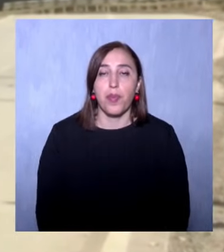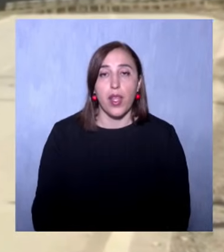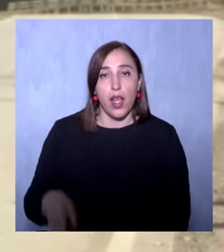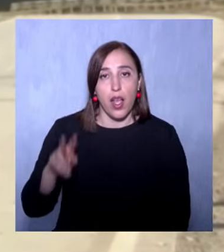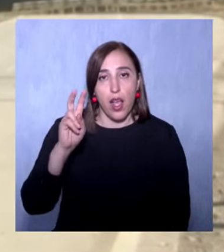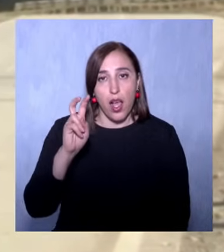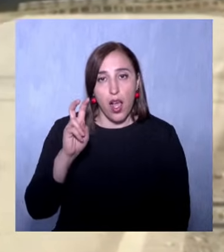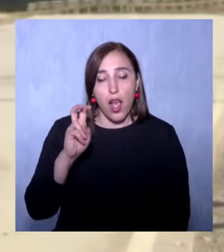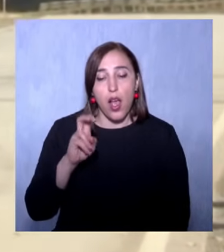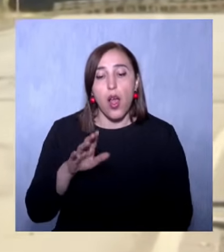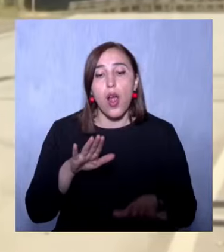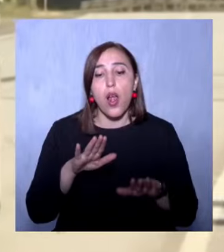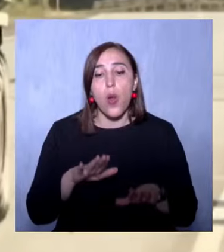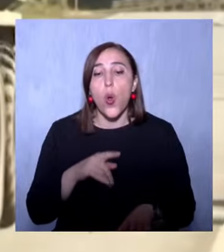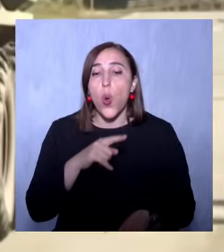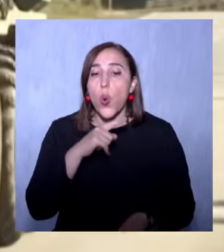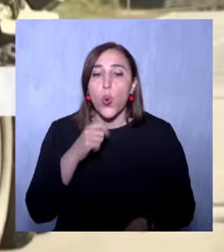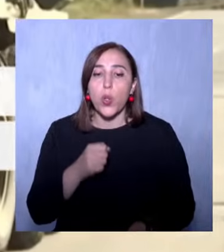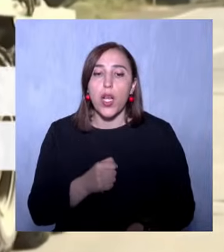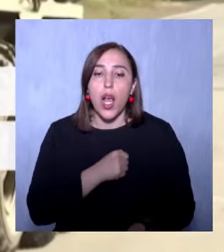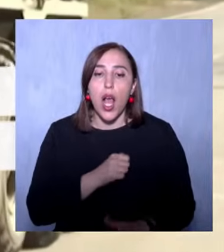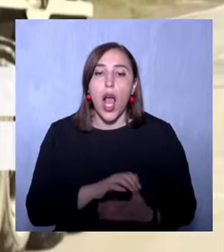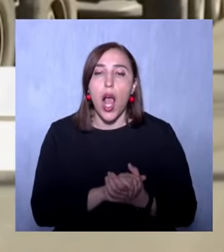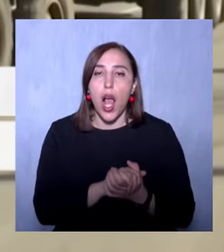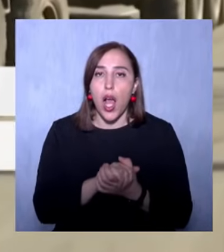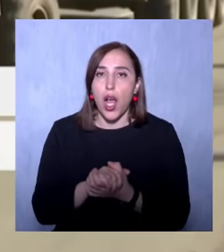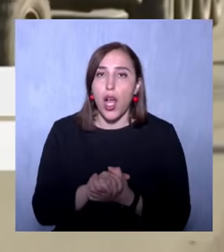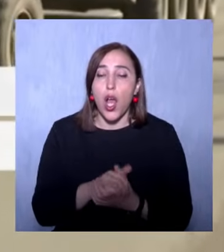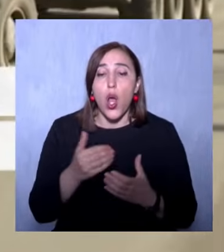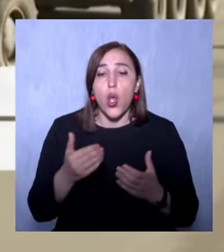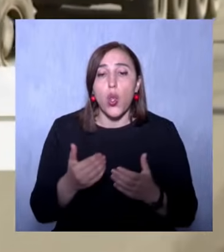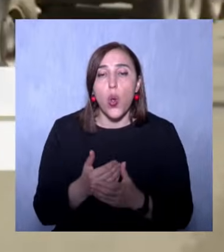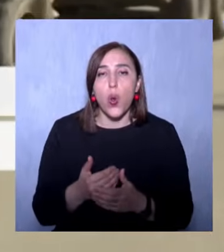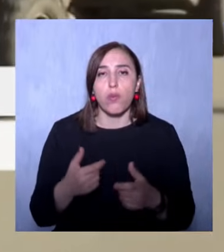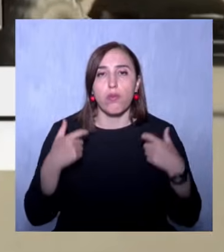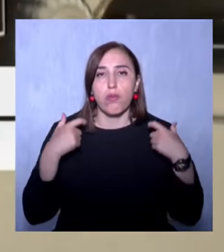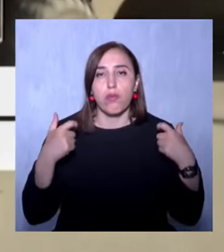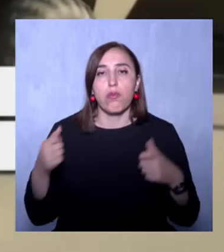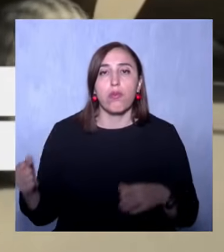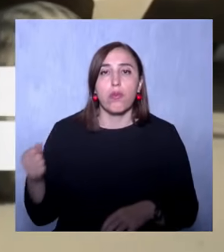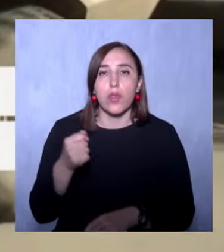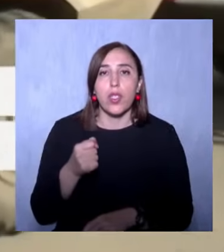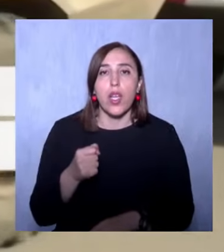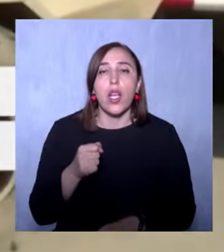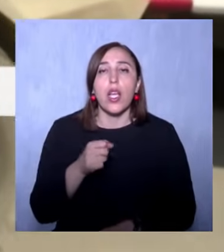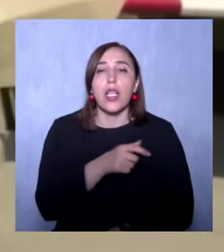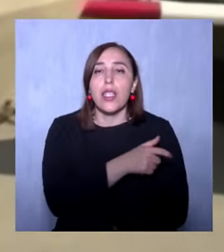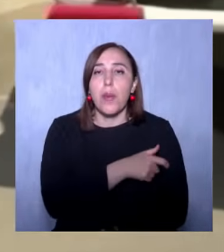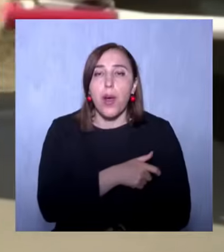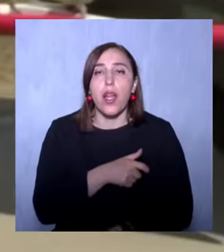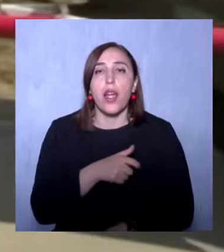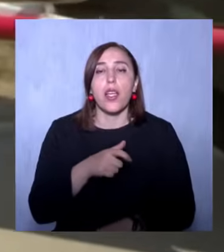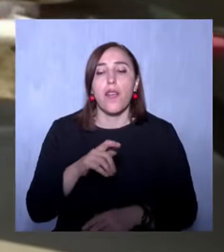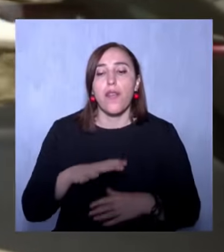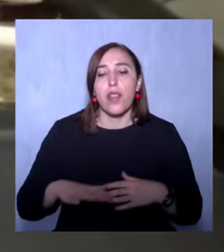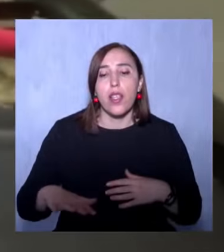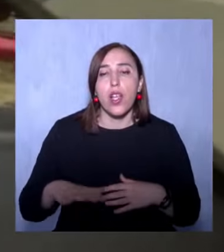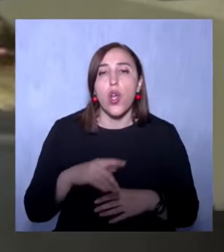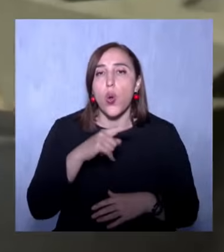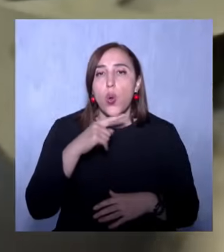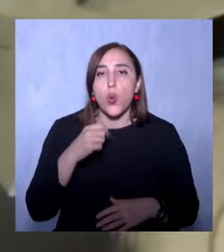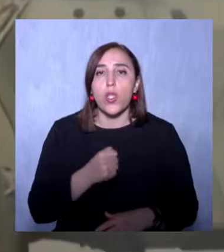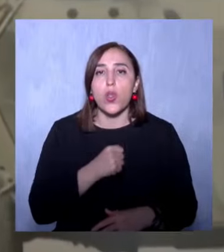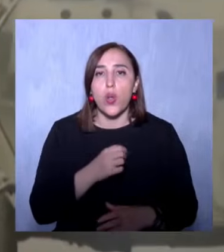Լեռնային Ղարաբաղում տեղակայված ռուսաստանցի խաղապահները նոր ժամանակատար ունեն։ Ստեփանակերտում եւ հարակից շրջաններում տեղակայված